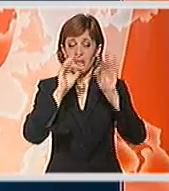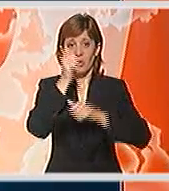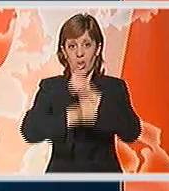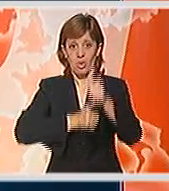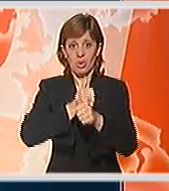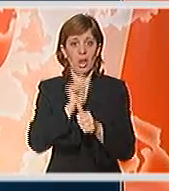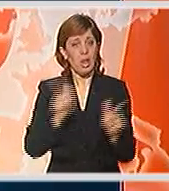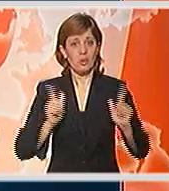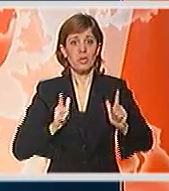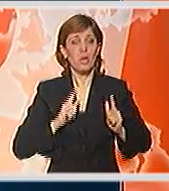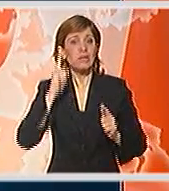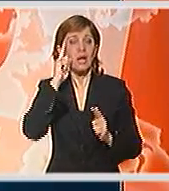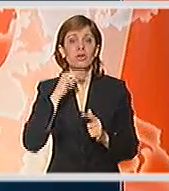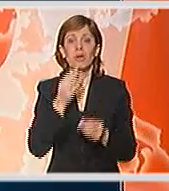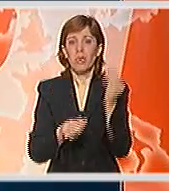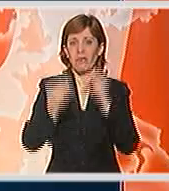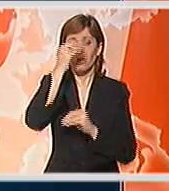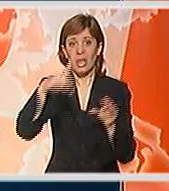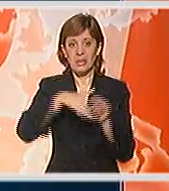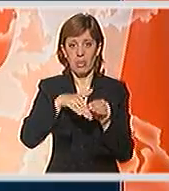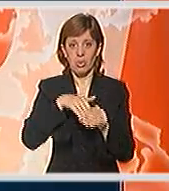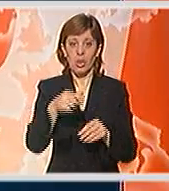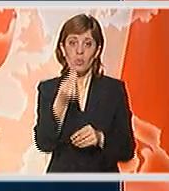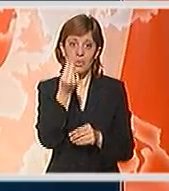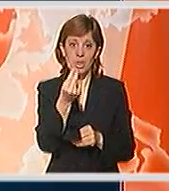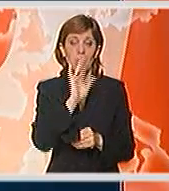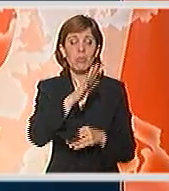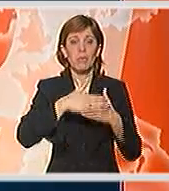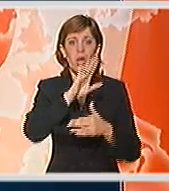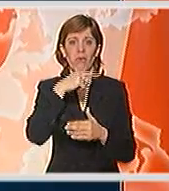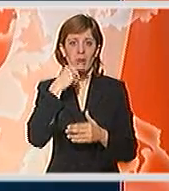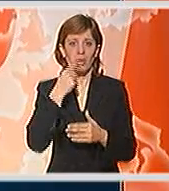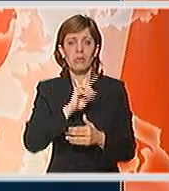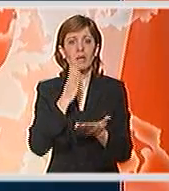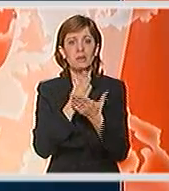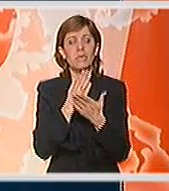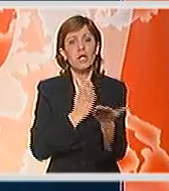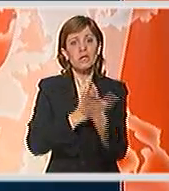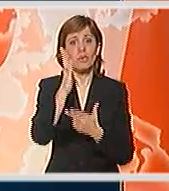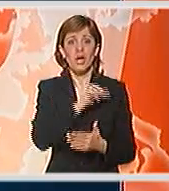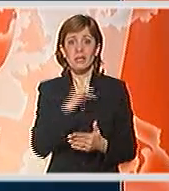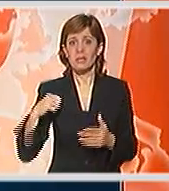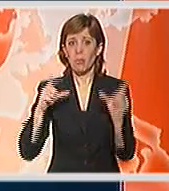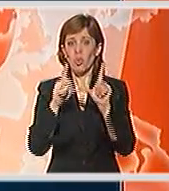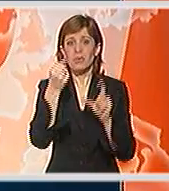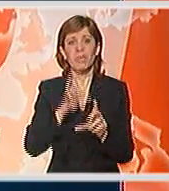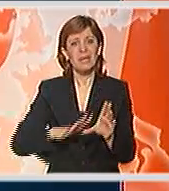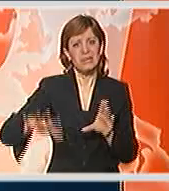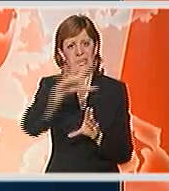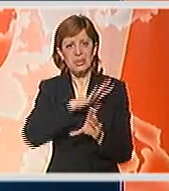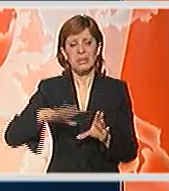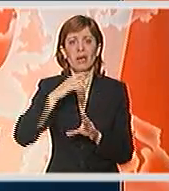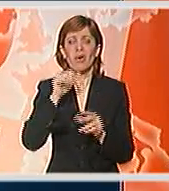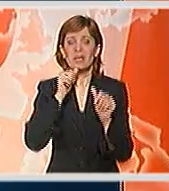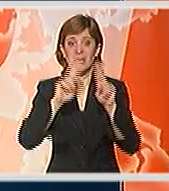godini ne očekuje značajno povećanje zaposlenosti u Srbiji. Prema njegovim rečima, to neće biti slučaj samo u Srbiji, već u celom regionu